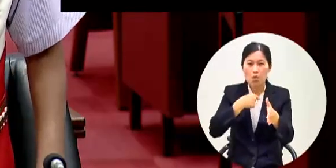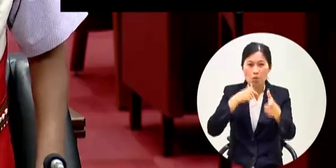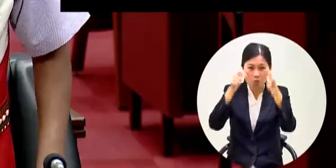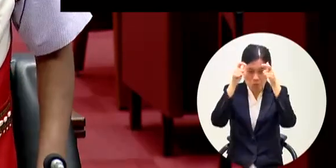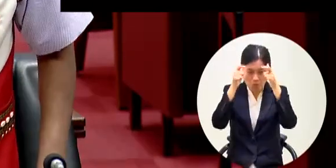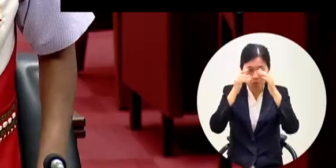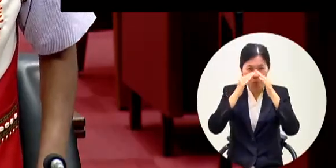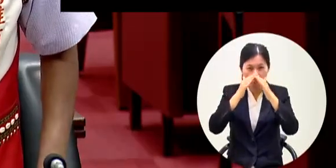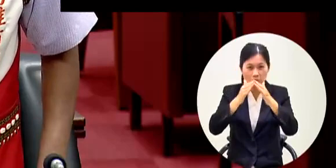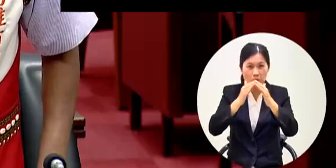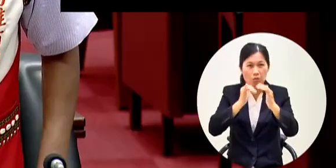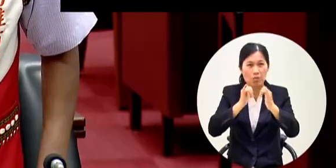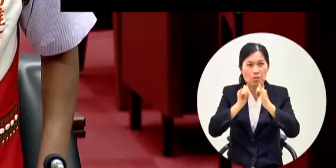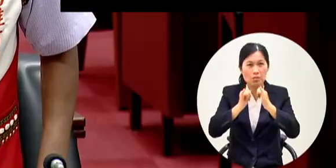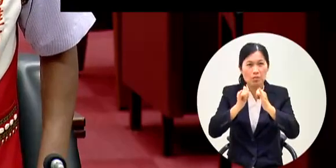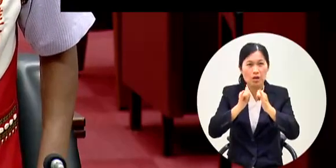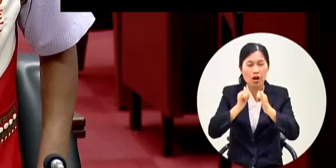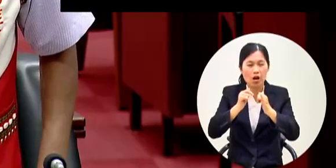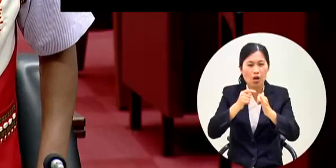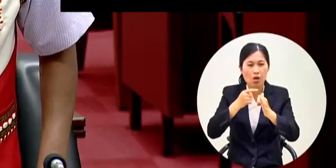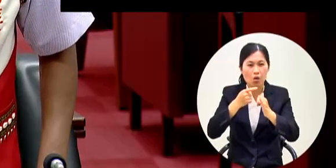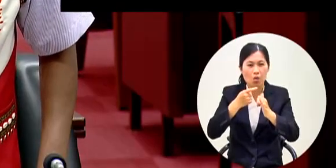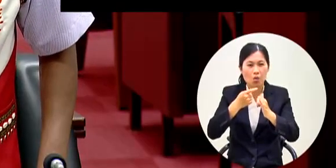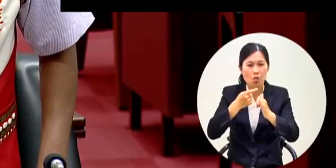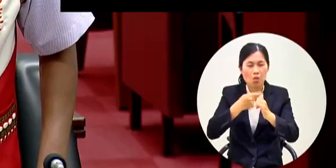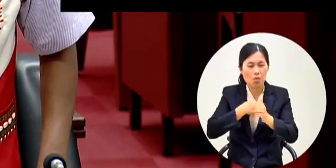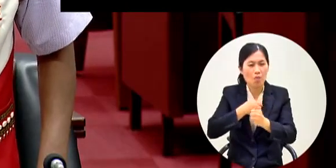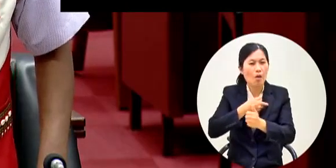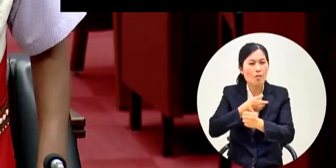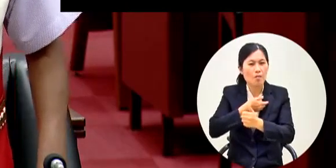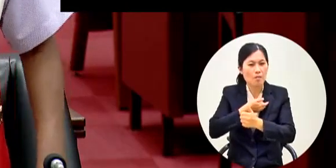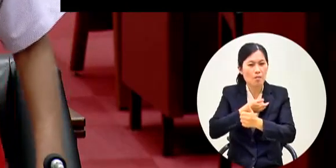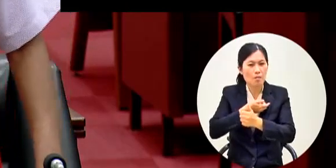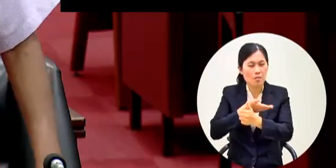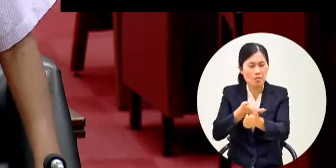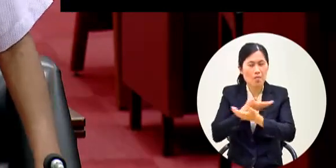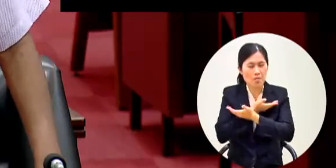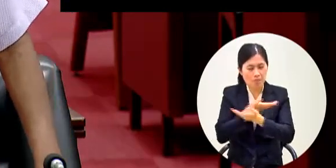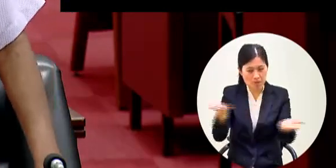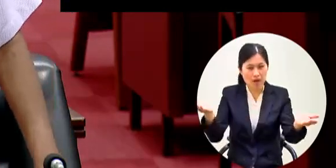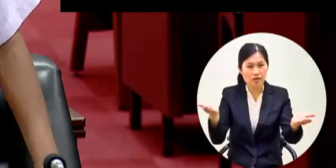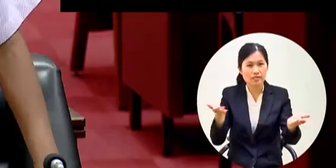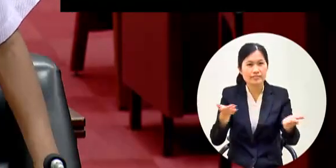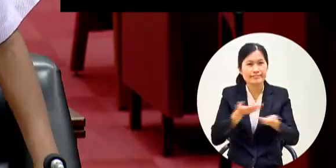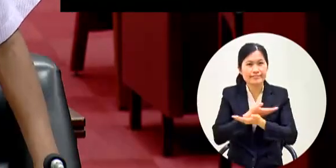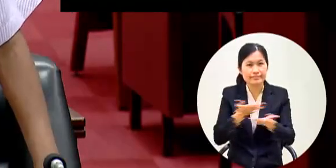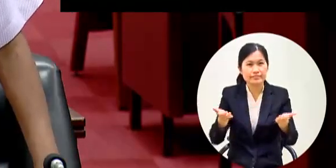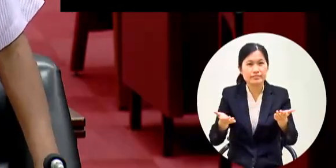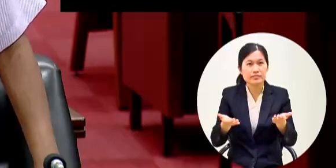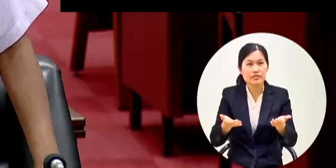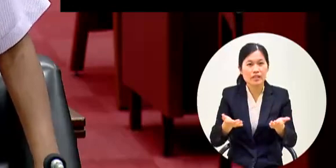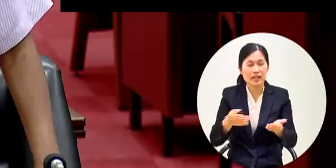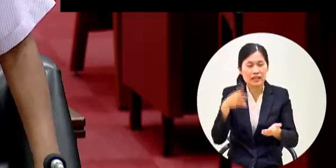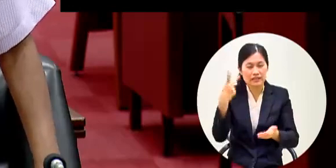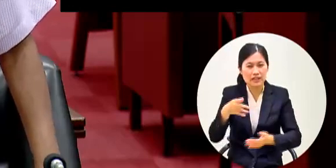但是为了台湾，我们身为高雄市民也要割爱，